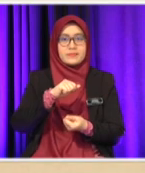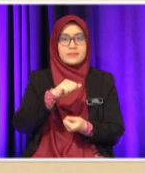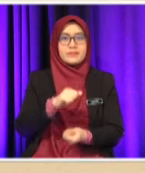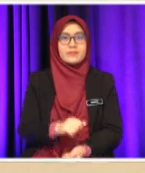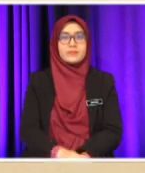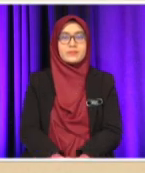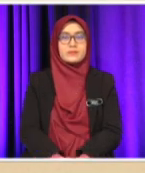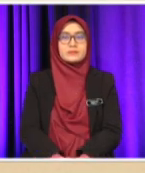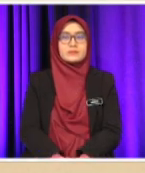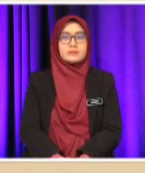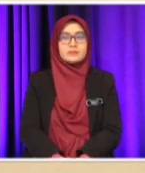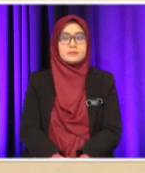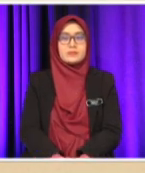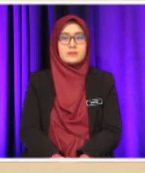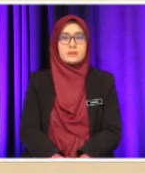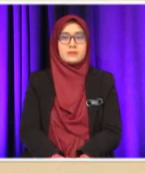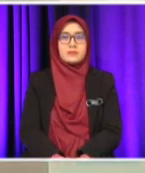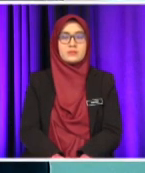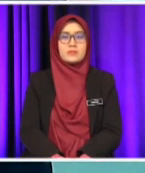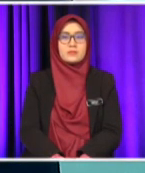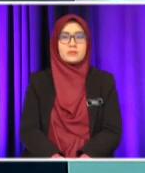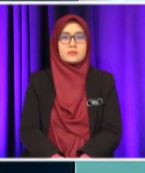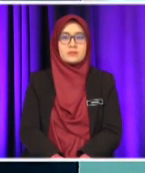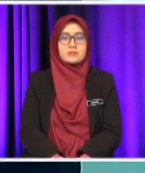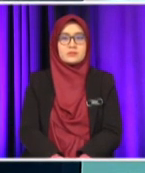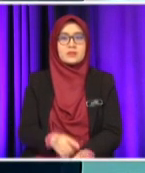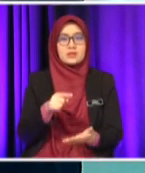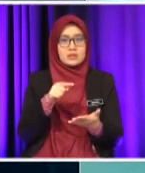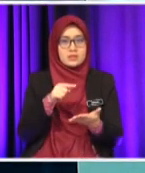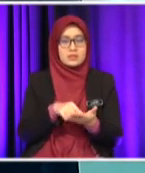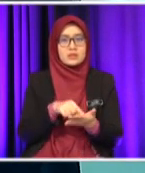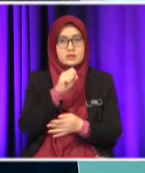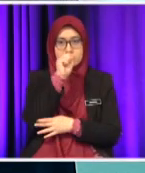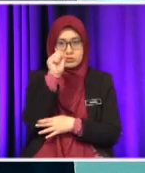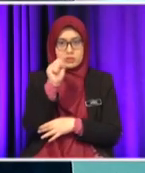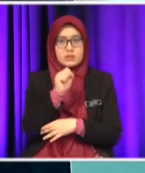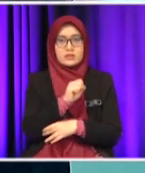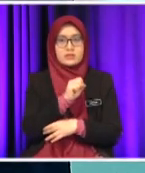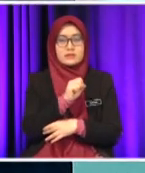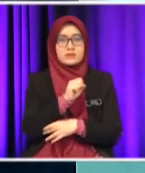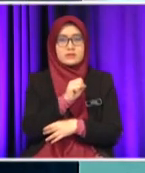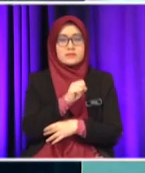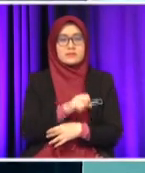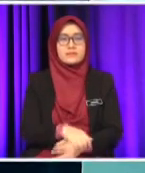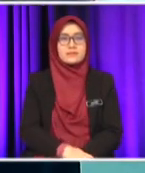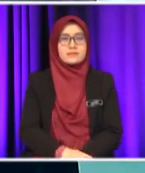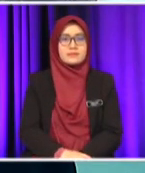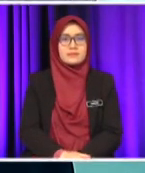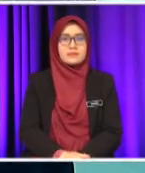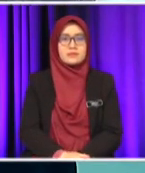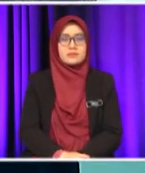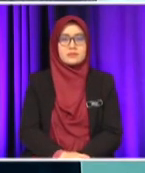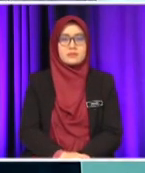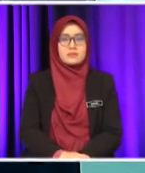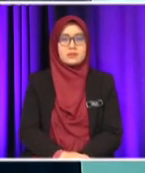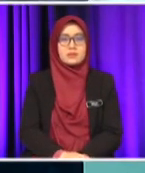pengaturan yang berminat dengan jadi ini salah satunya lah soal anda menghias equarium yang terdapat